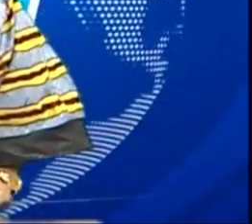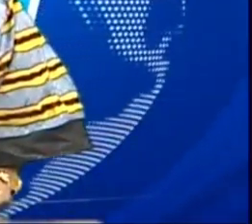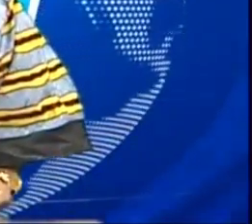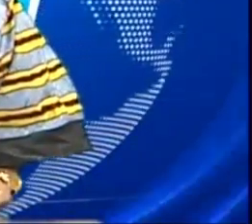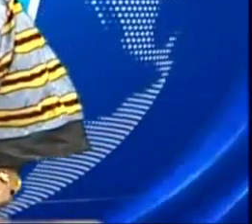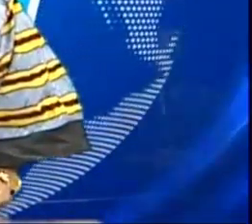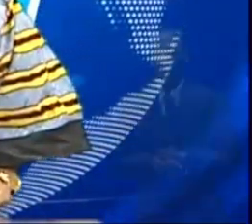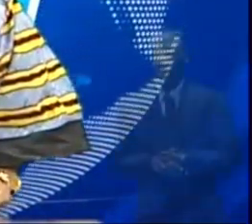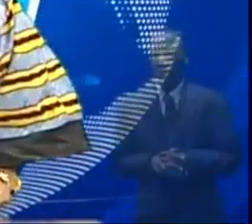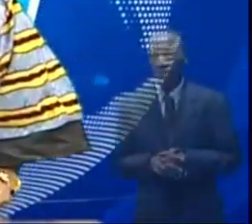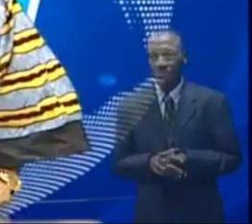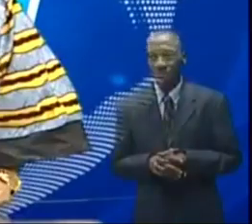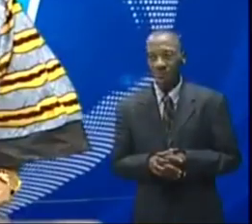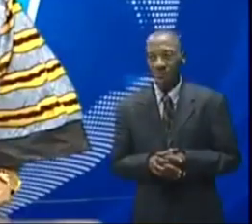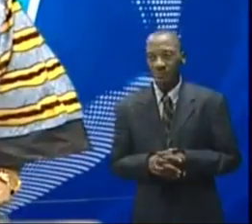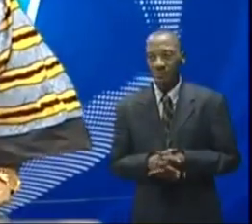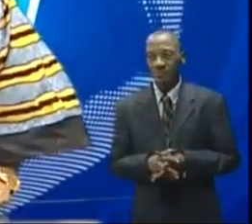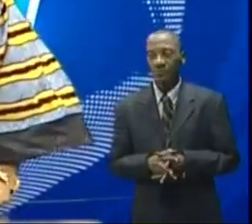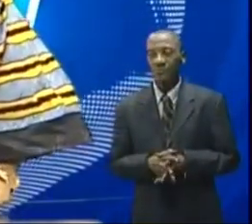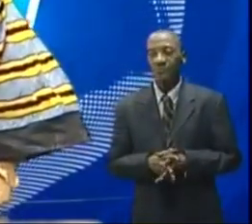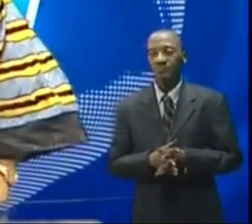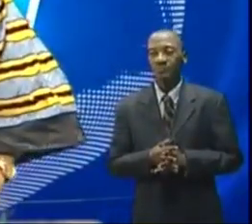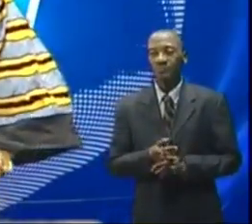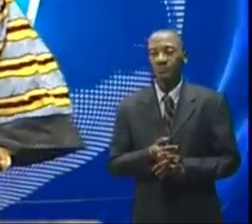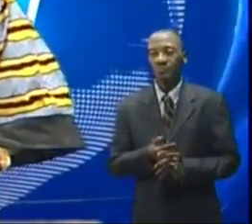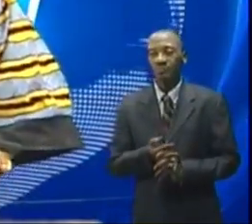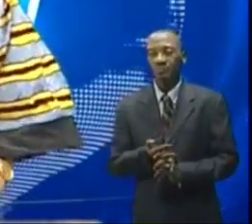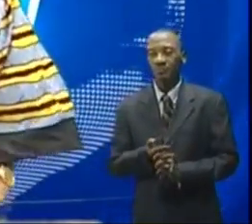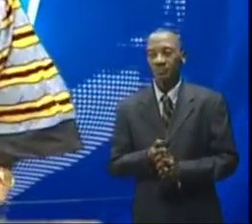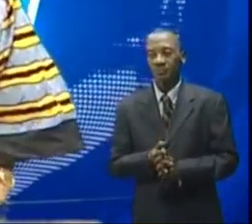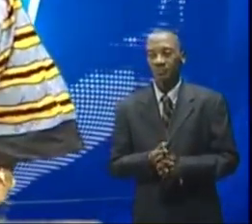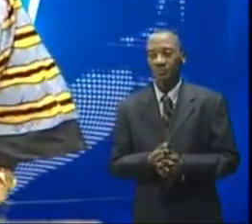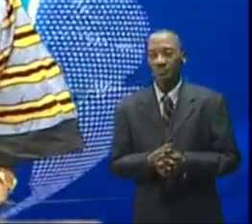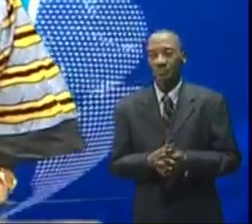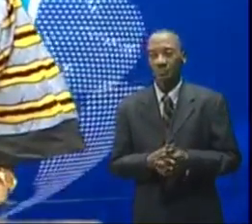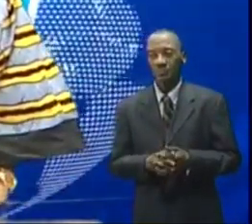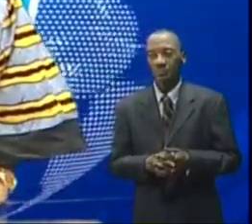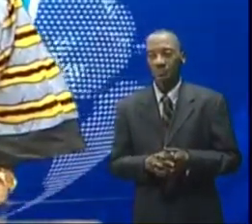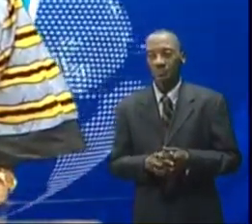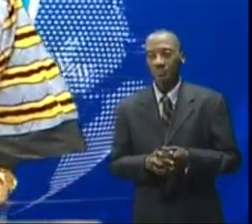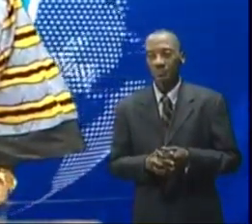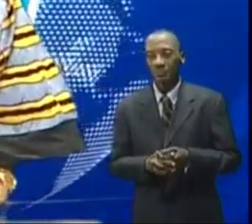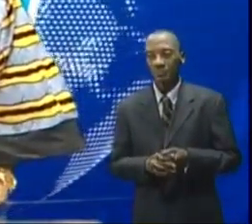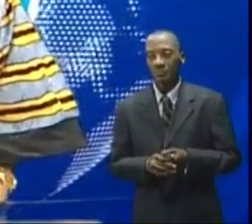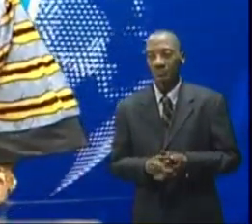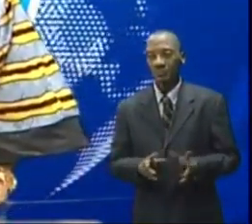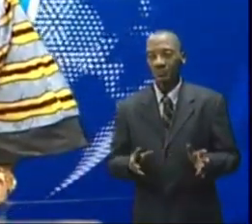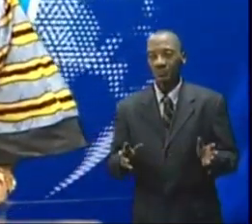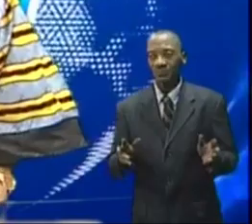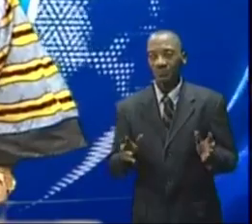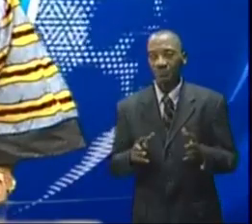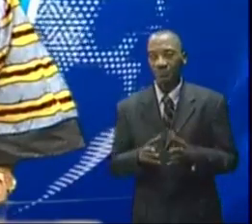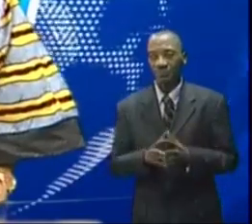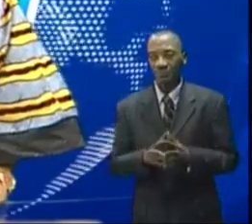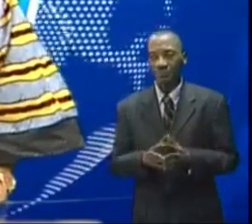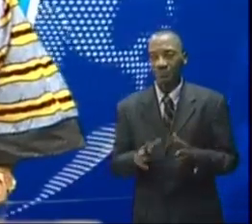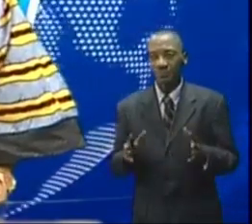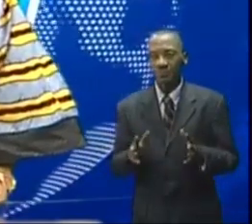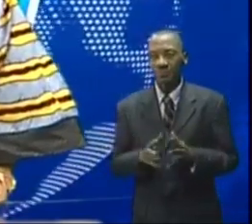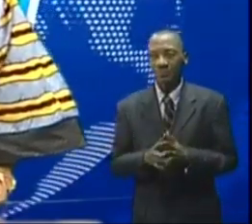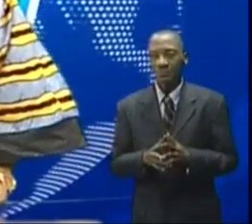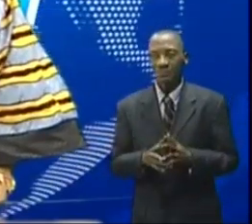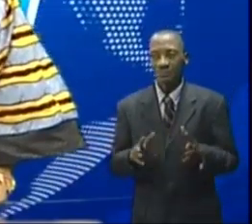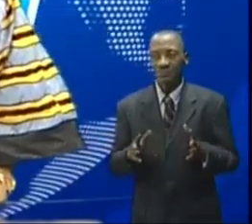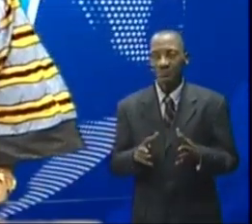Bonsoir à tous et bienvenue aux 19h. Près d'un million d'élèves de la 8e année de l'enseignement de base